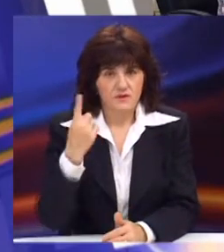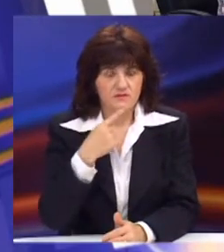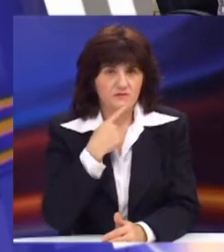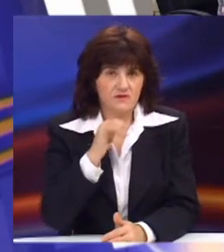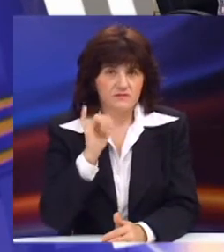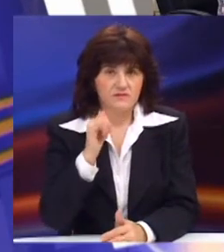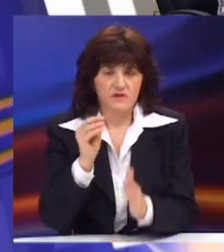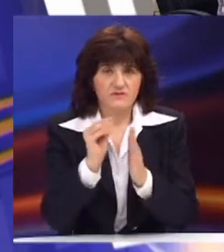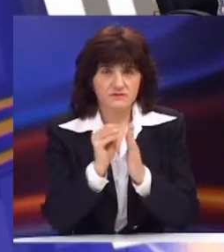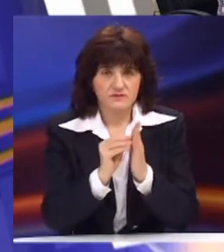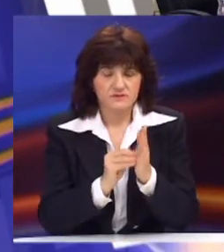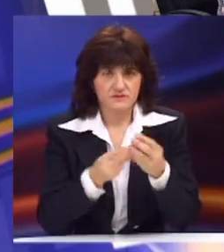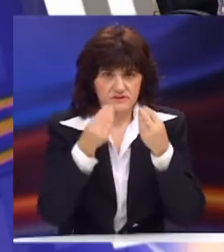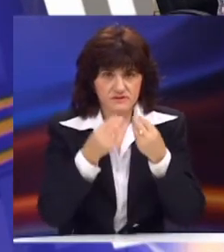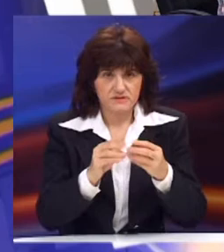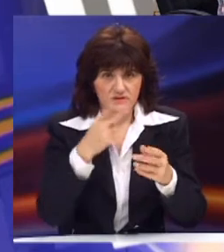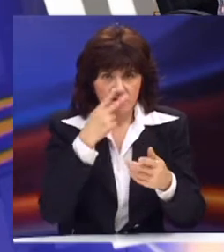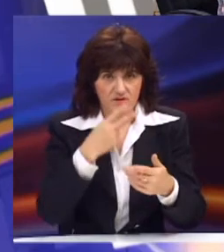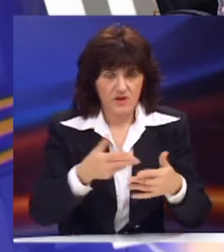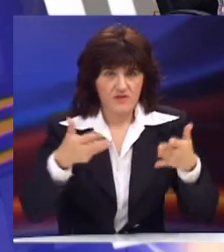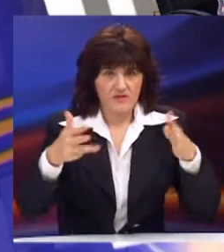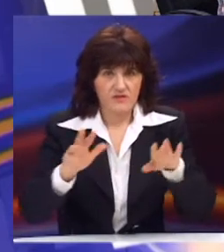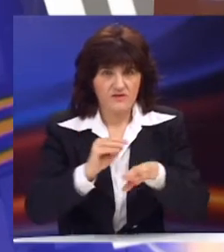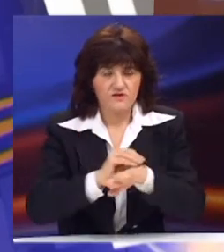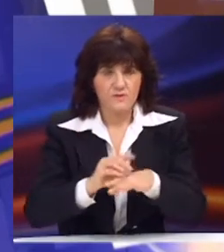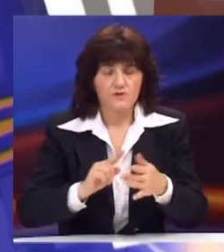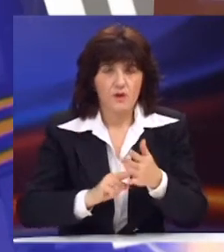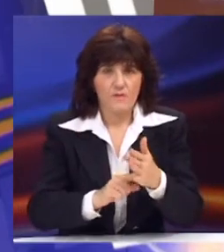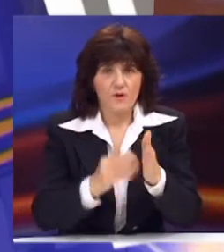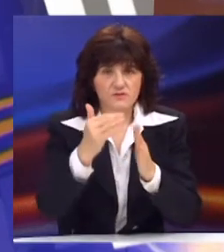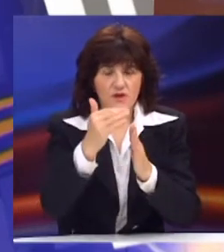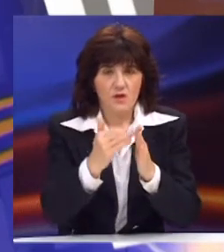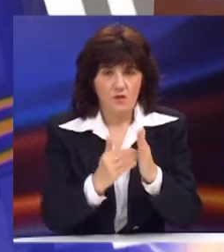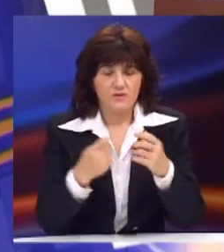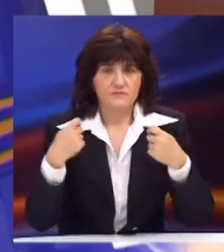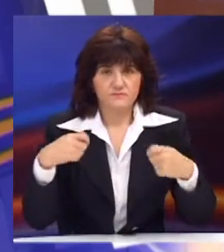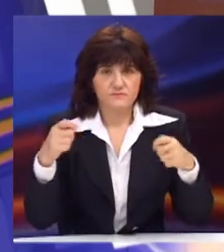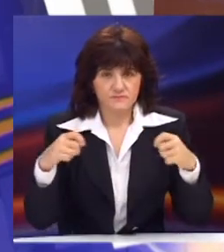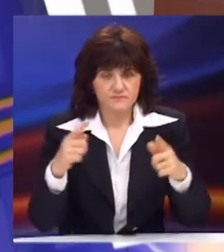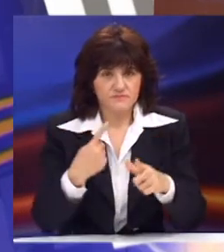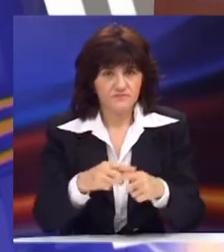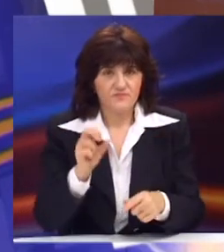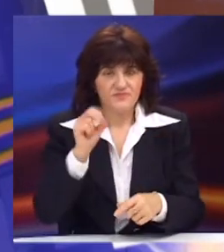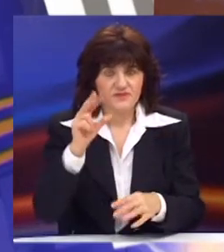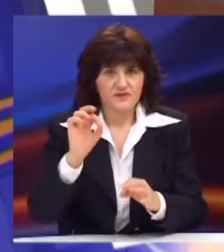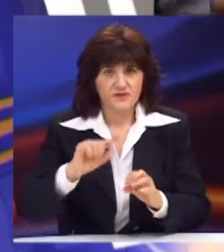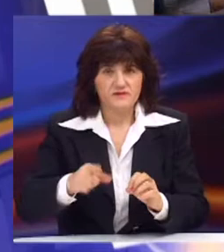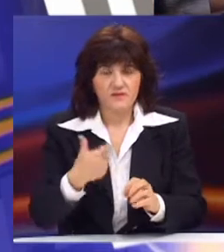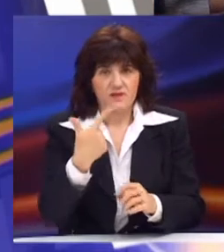ovog preduzeća deo su statistike regiona koja za prvih 9 mjeseci ove godine pokazuje pad obima industrijske proizvodnje